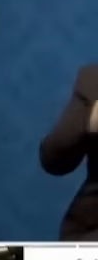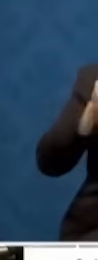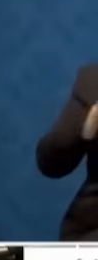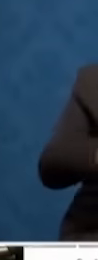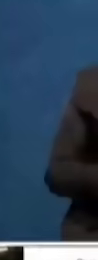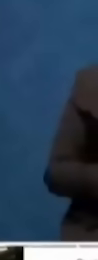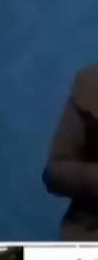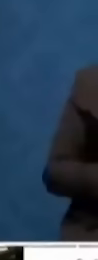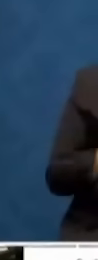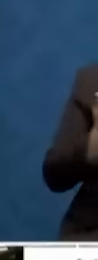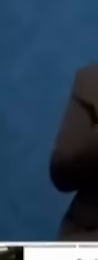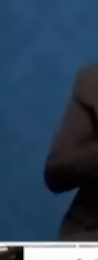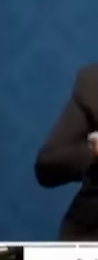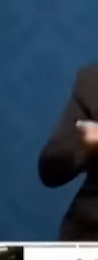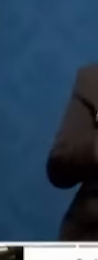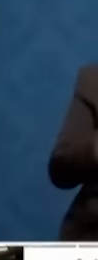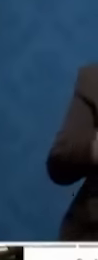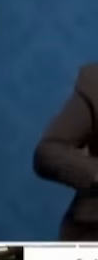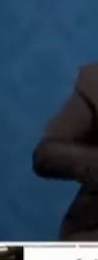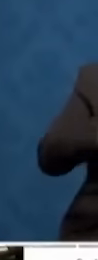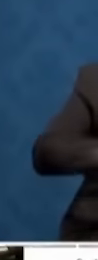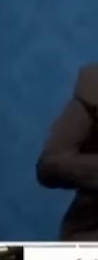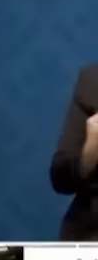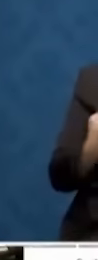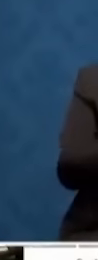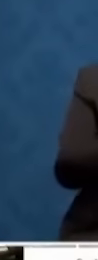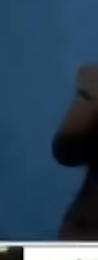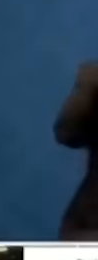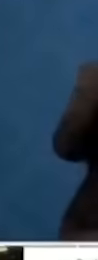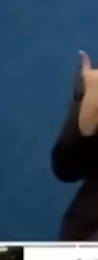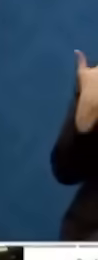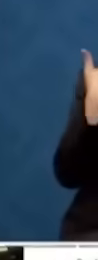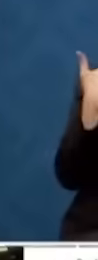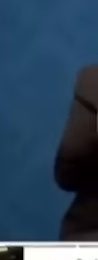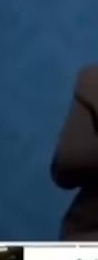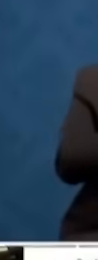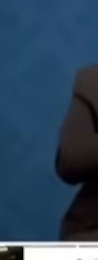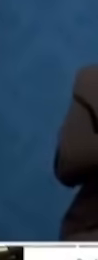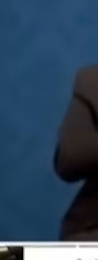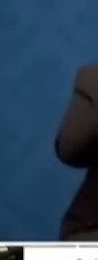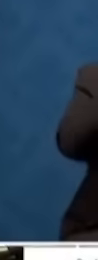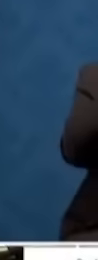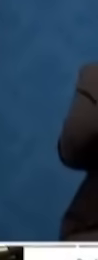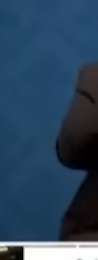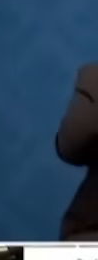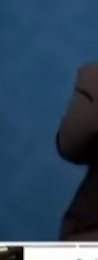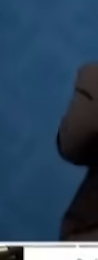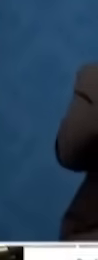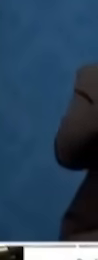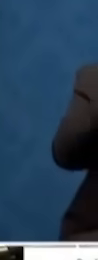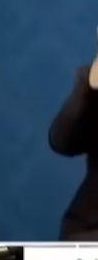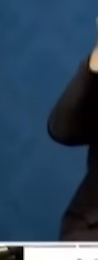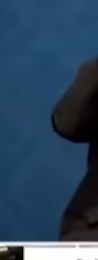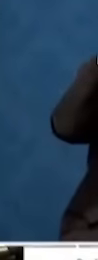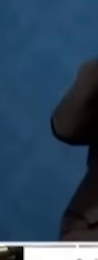าขออภิปรายต่อประเด็นที่มีท่านสมาชิกหยิบยกขึ้นมาว่าในกรณีที่คุณพิธาลิ้มเจ